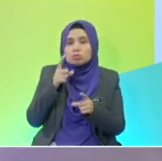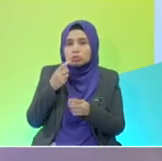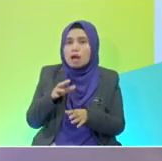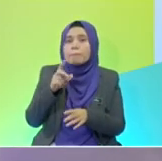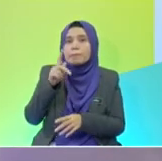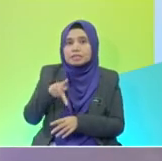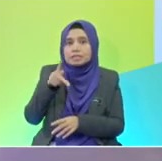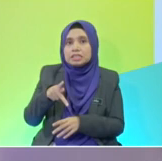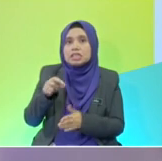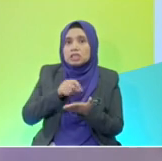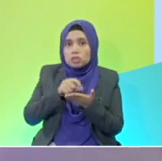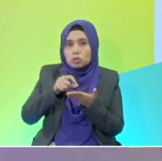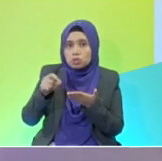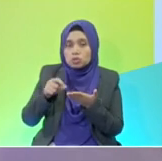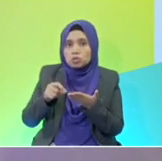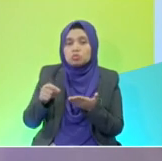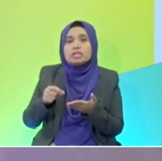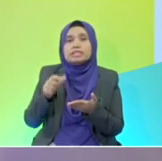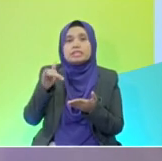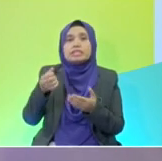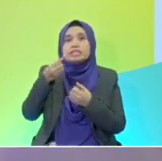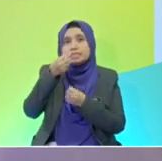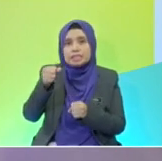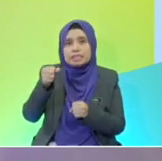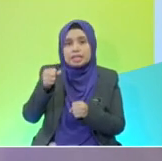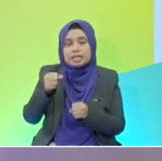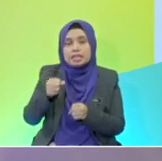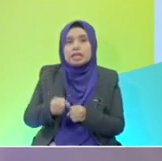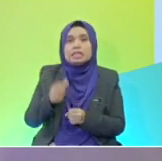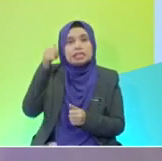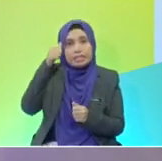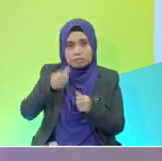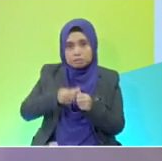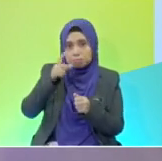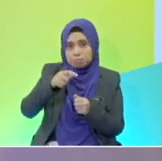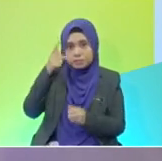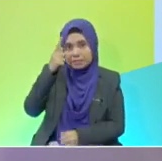terus tulis dekat ruang yang disediakan Ingat pesan saya